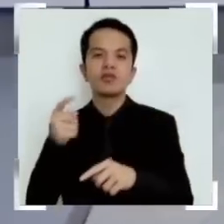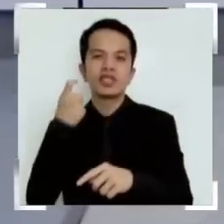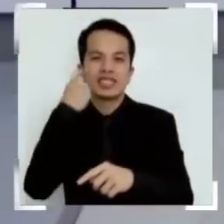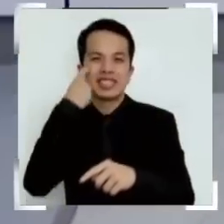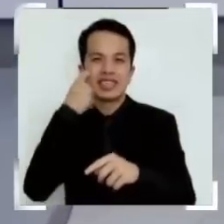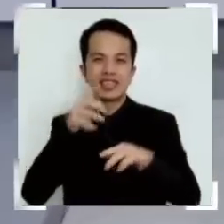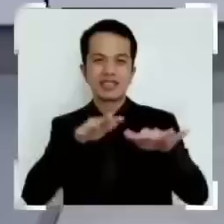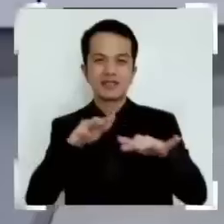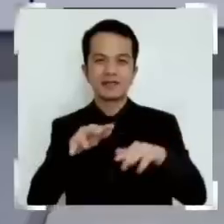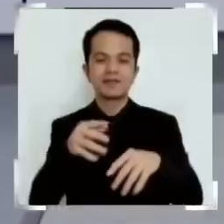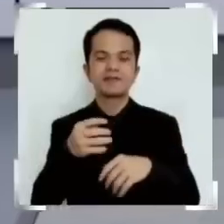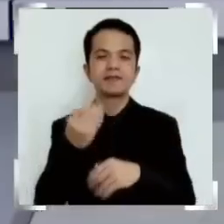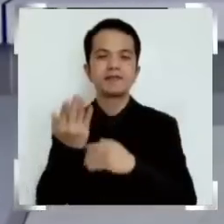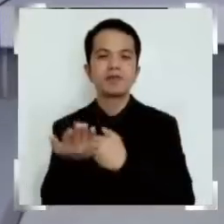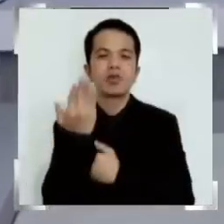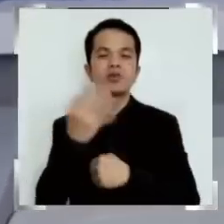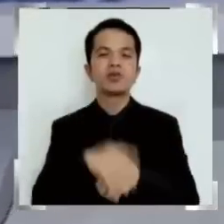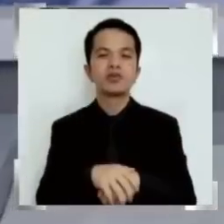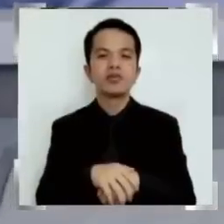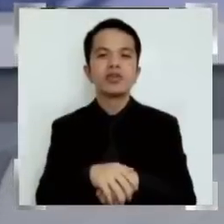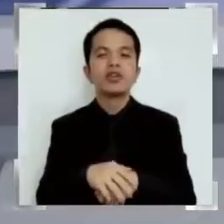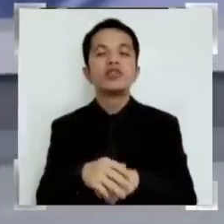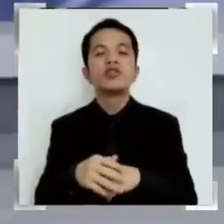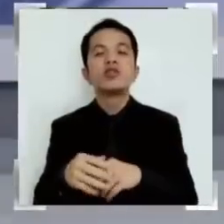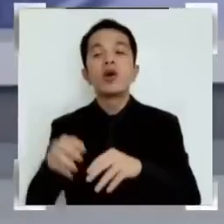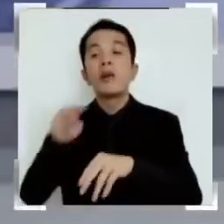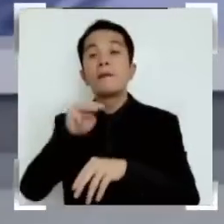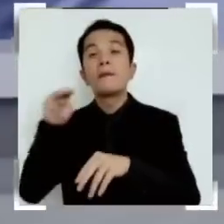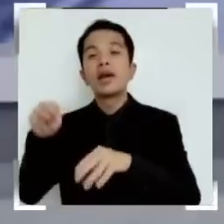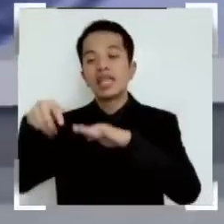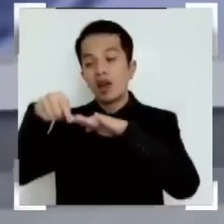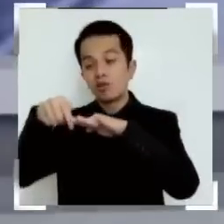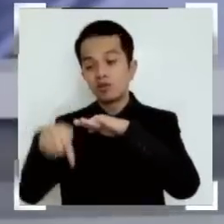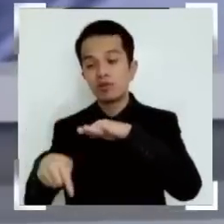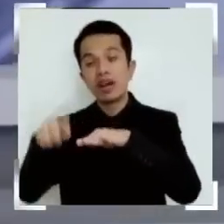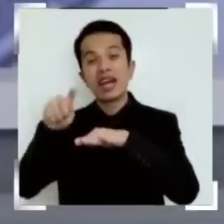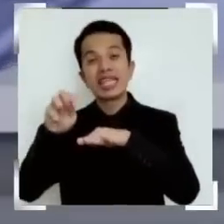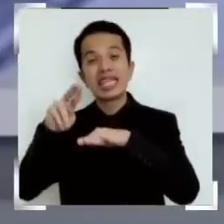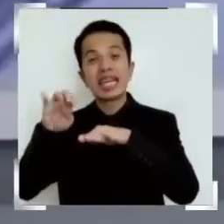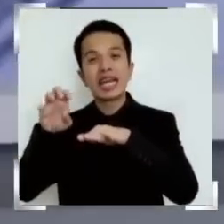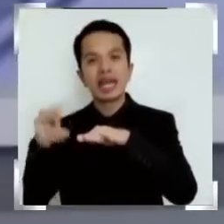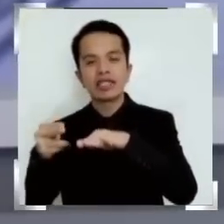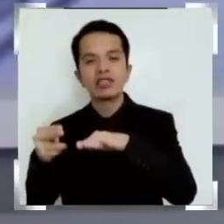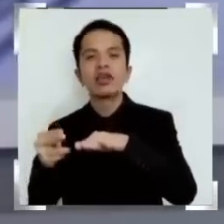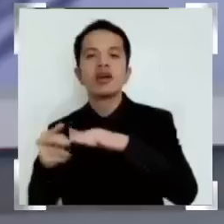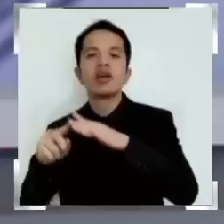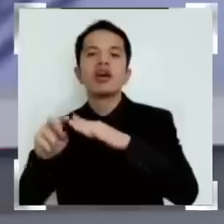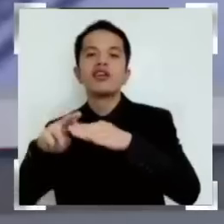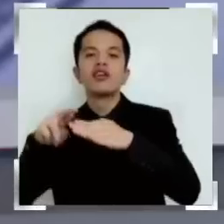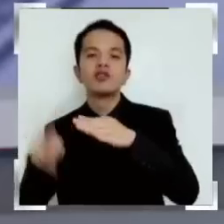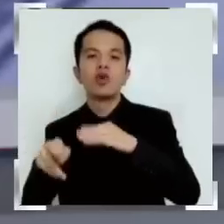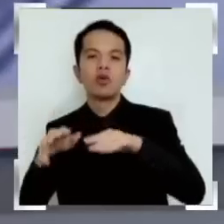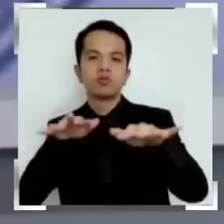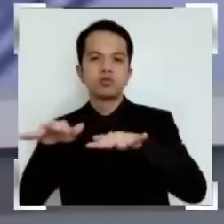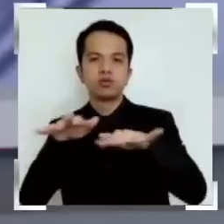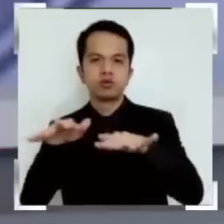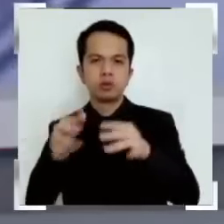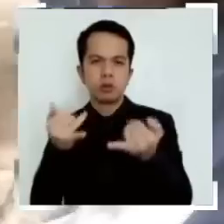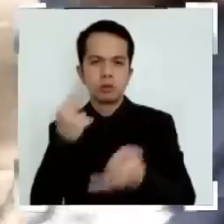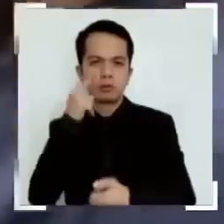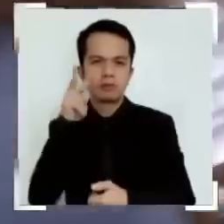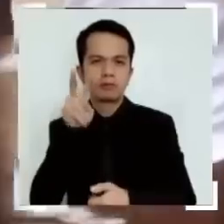FIVOX, paggalaw ng Manila Trench ang nagdulot ng pag-inig na naramdaman hanggang Pangasinan. Saksi, si Tina Panginiban